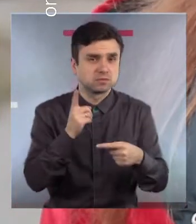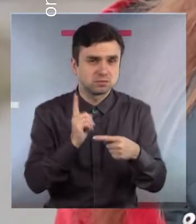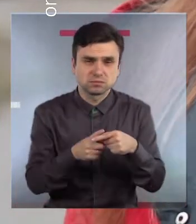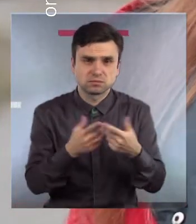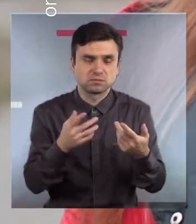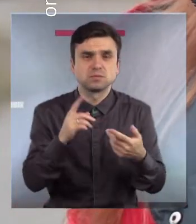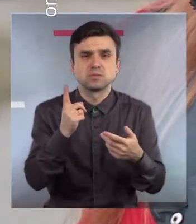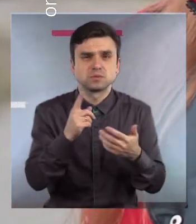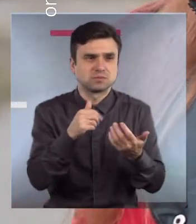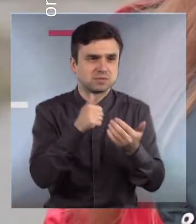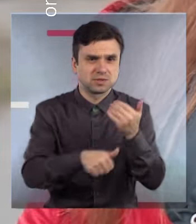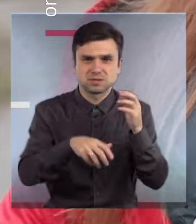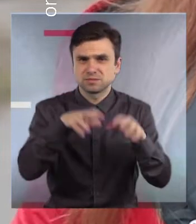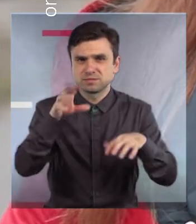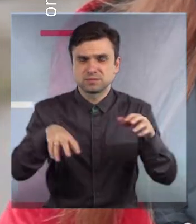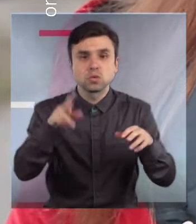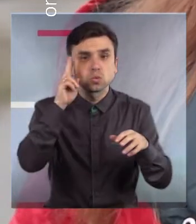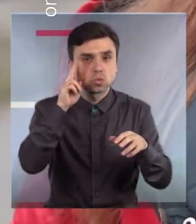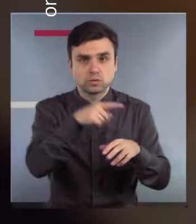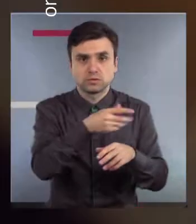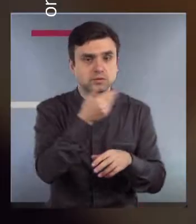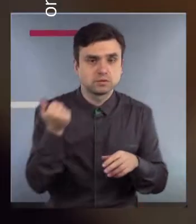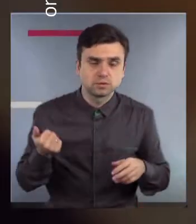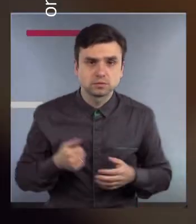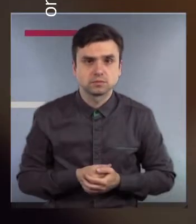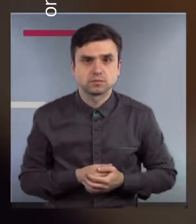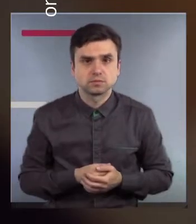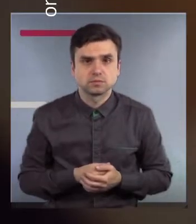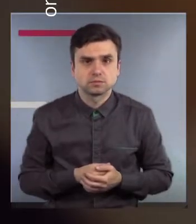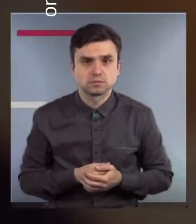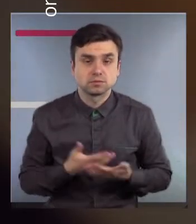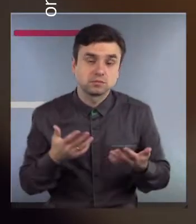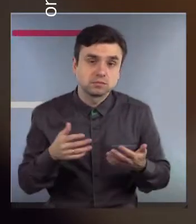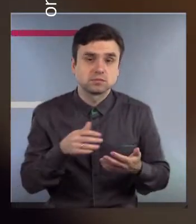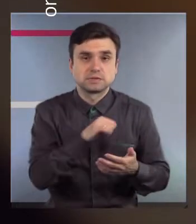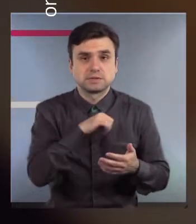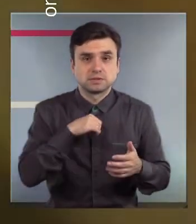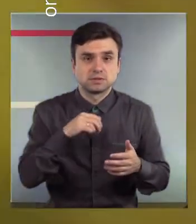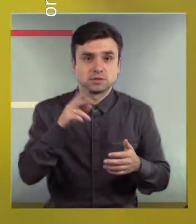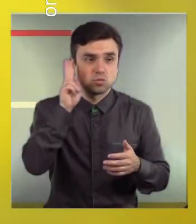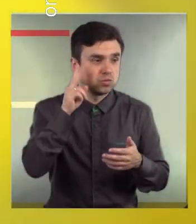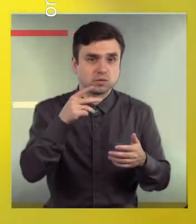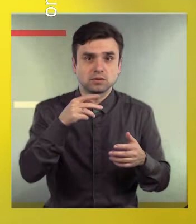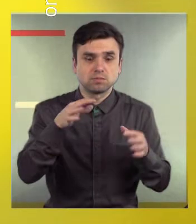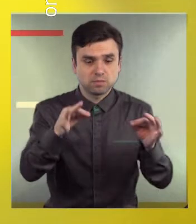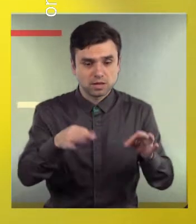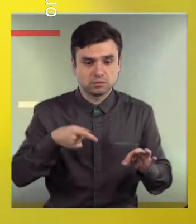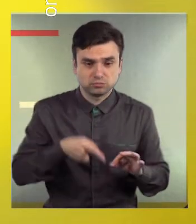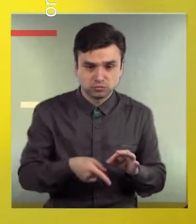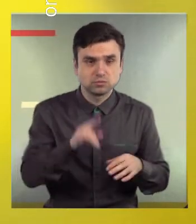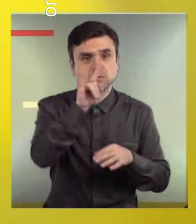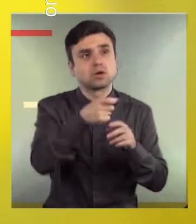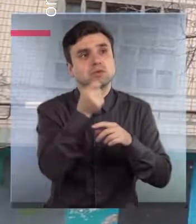ходимо, по-большому, там, або мусор, або в окошко в пакетик вибрасуємо. Це фото з цієї квартири. Марина запевняє, на підлозі не бруд, а